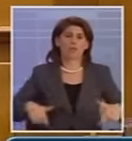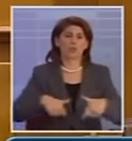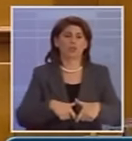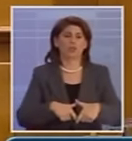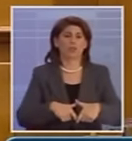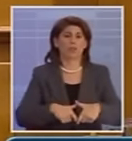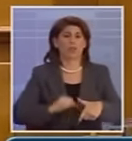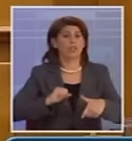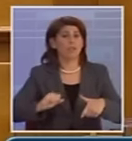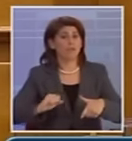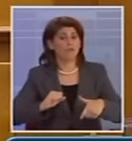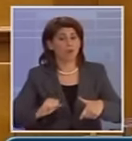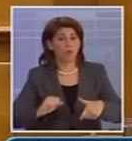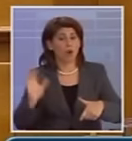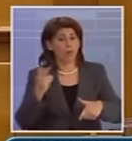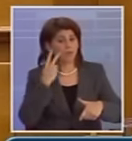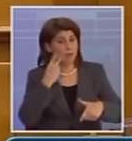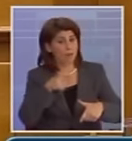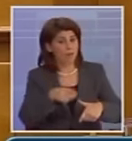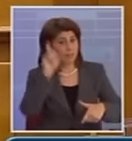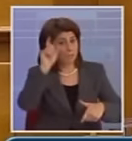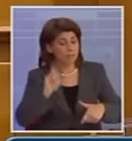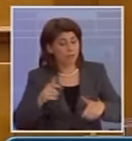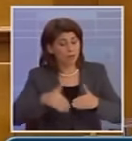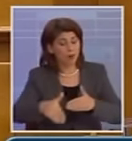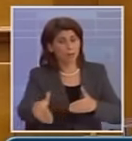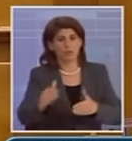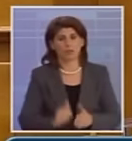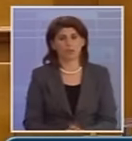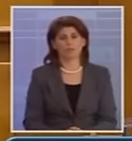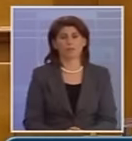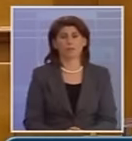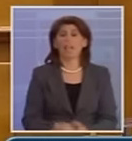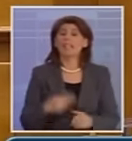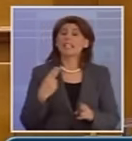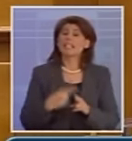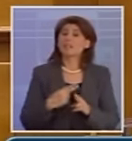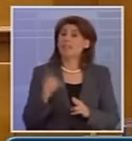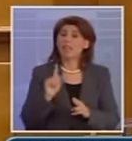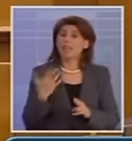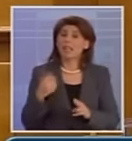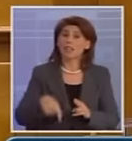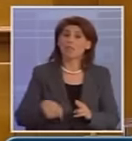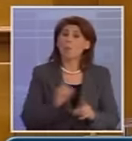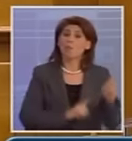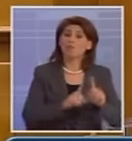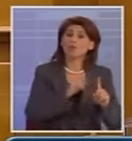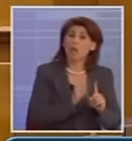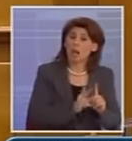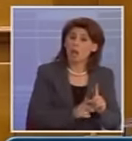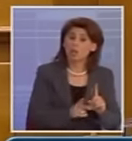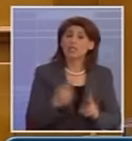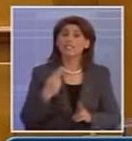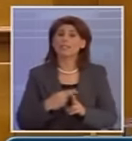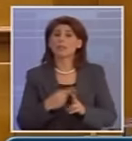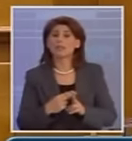Και φοβόμαστε όταν βλέπουμε τέτοιες πιθανές προοπτικές. Και σημασία δεν έχει εδώ ποιοι είναι οι κακοί.